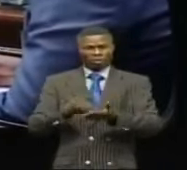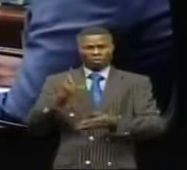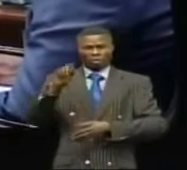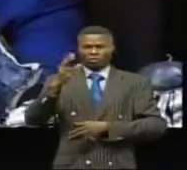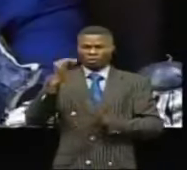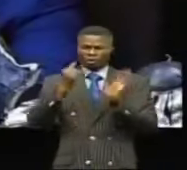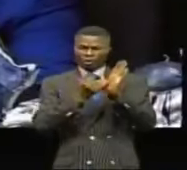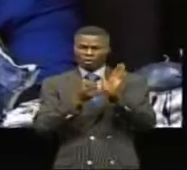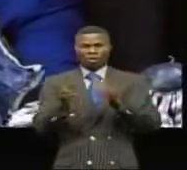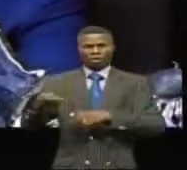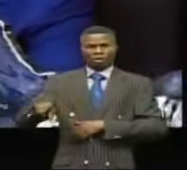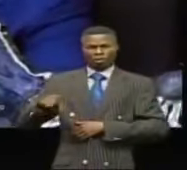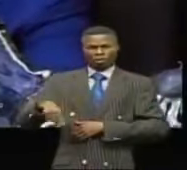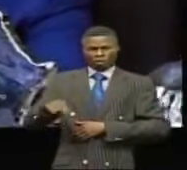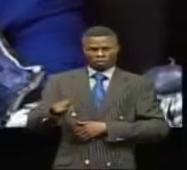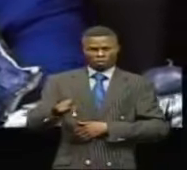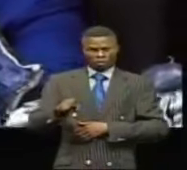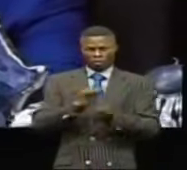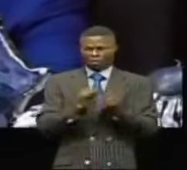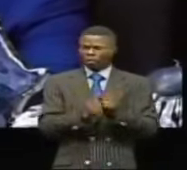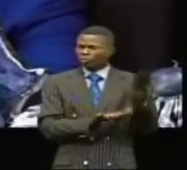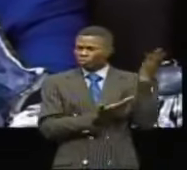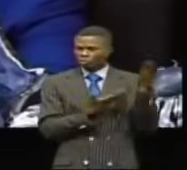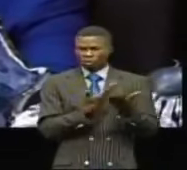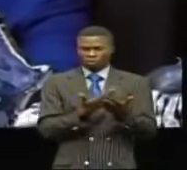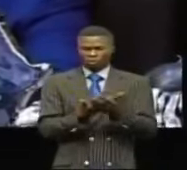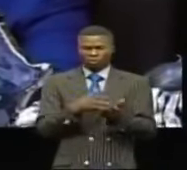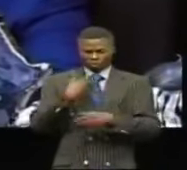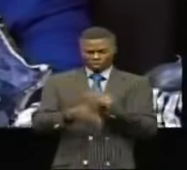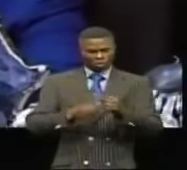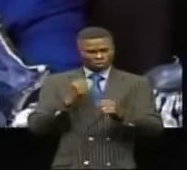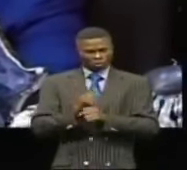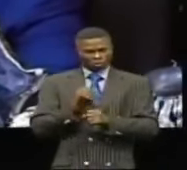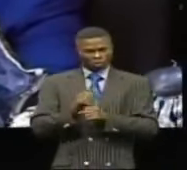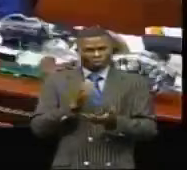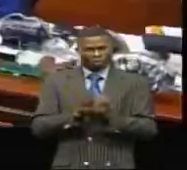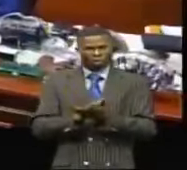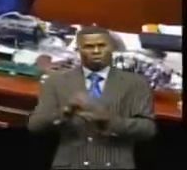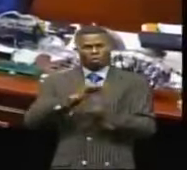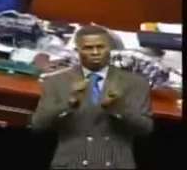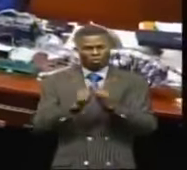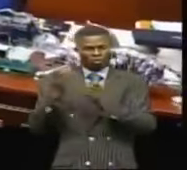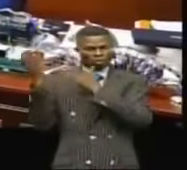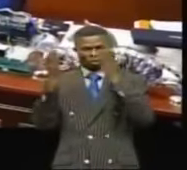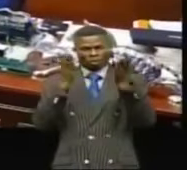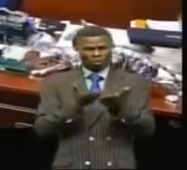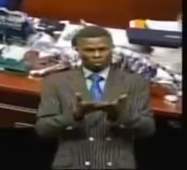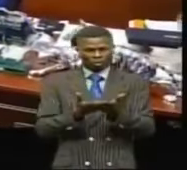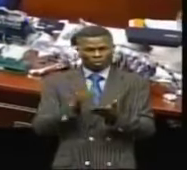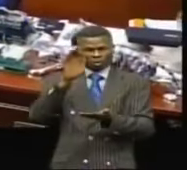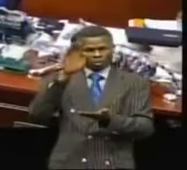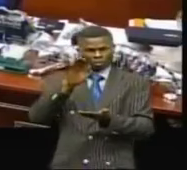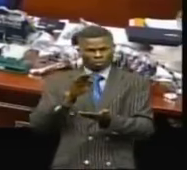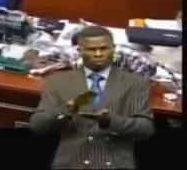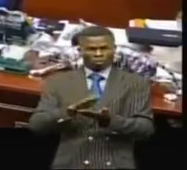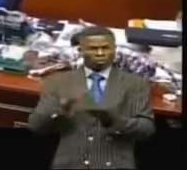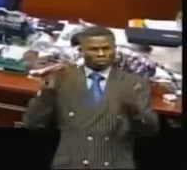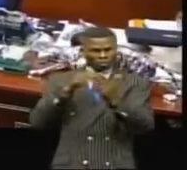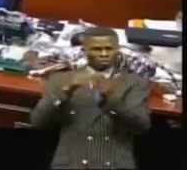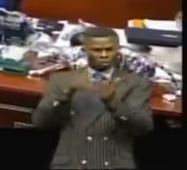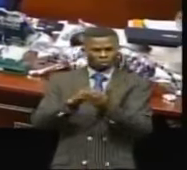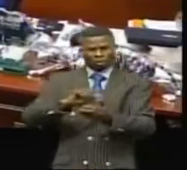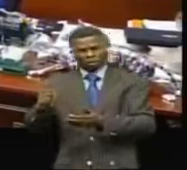provinces. Face à la nécessité de redoubler d'efforts pour améliorer le climat des affaires et de réduire les tracasseries de certains